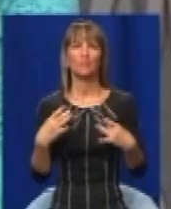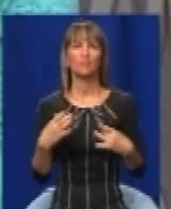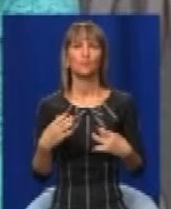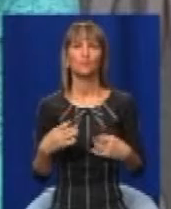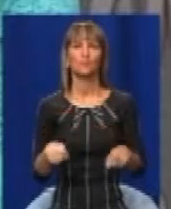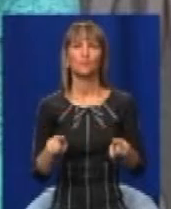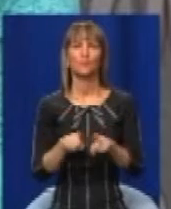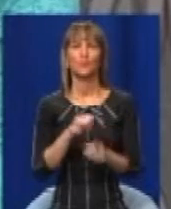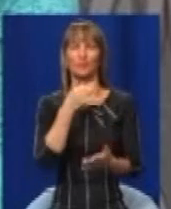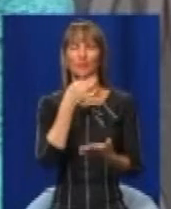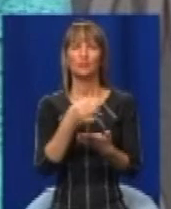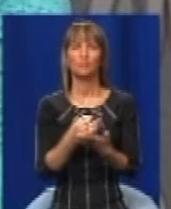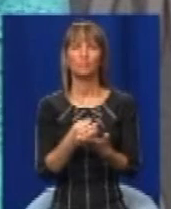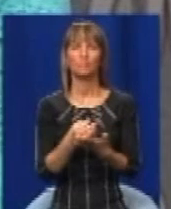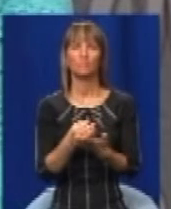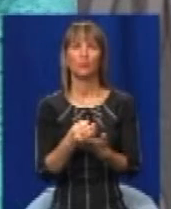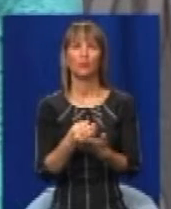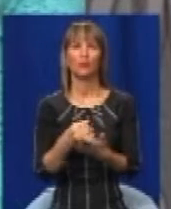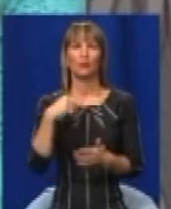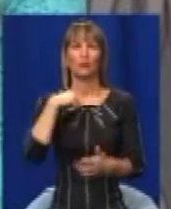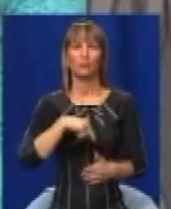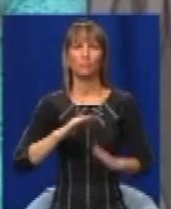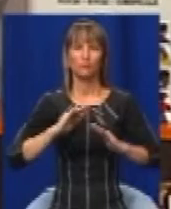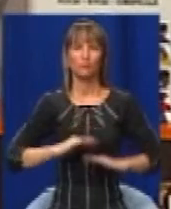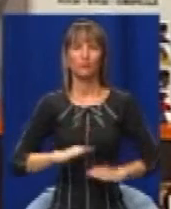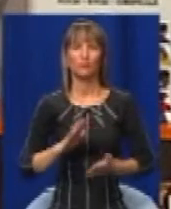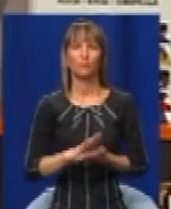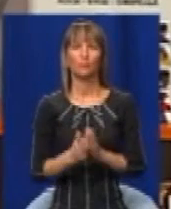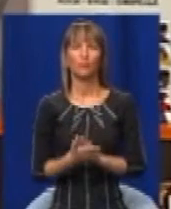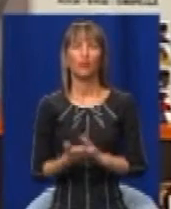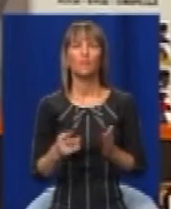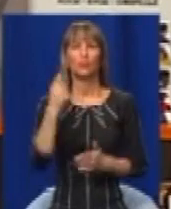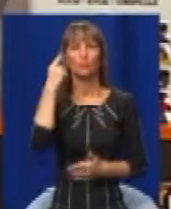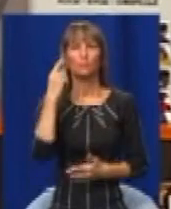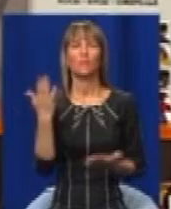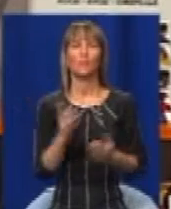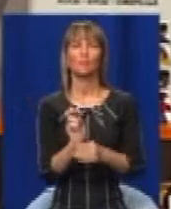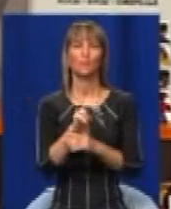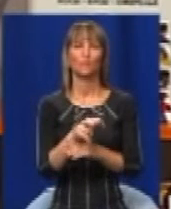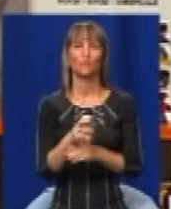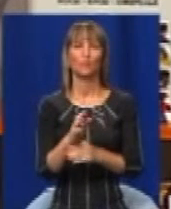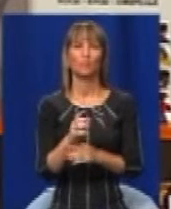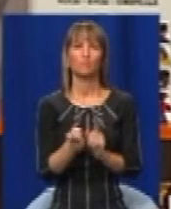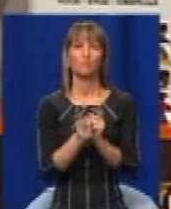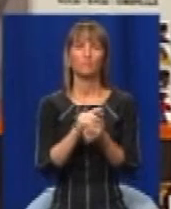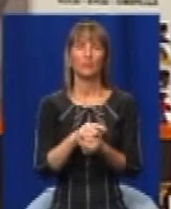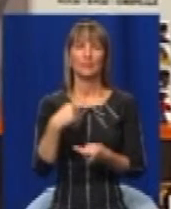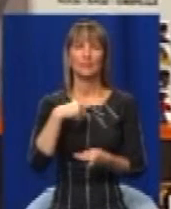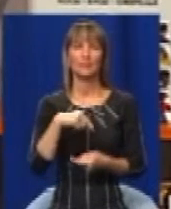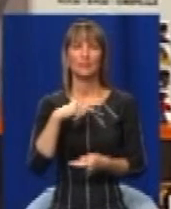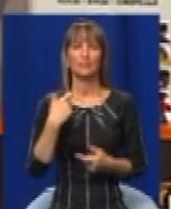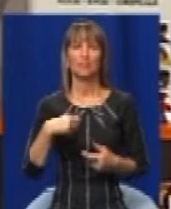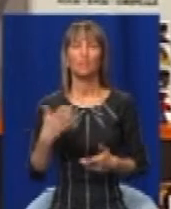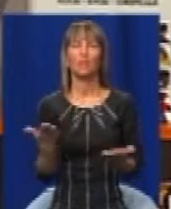так скажімо, таких пригнічених станів. Як ти думаєш взагалі, як приходити в себе та заспокоюватися? Які твої